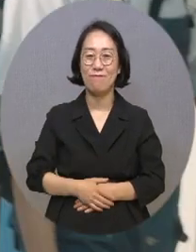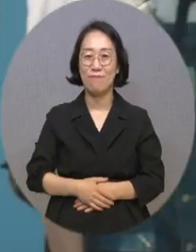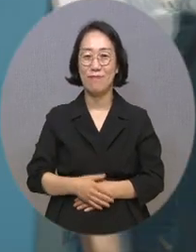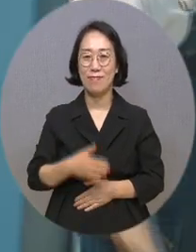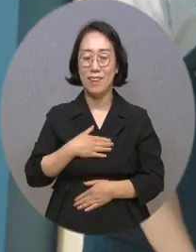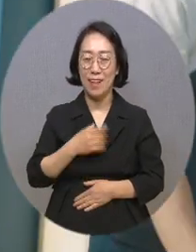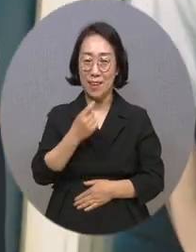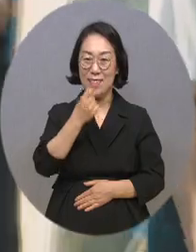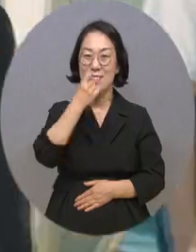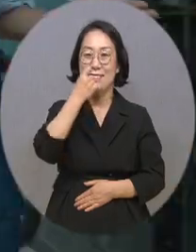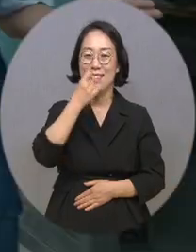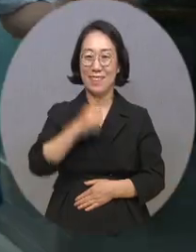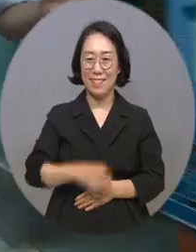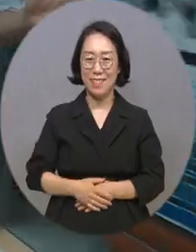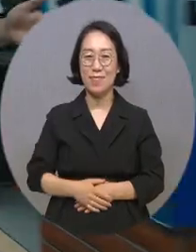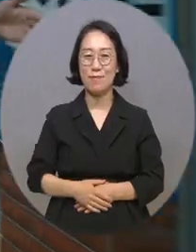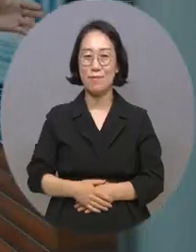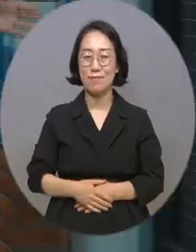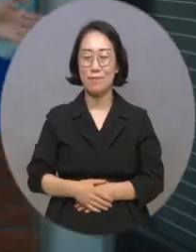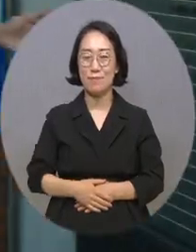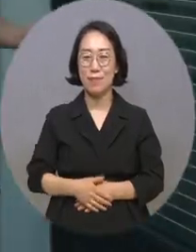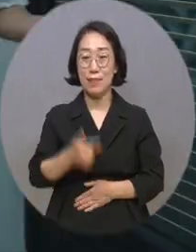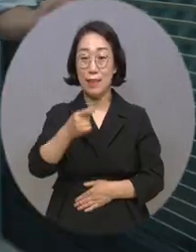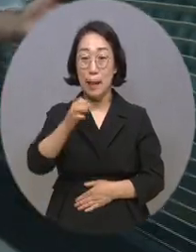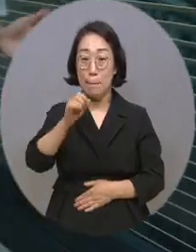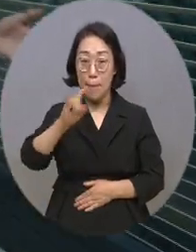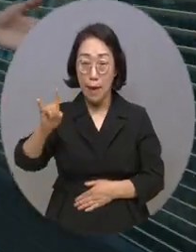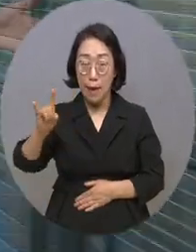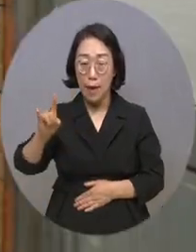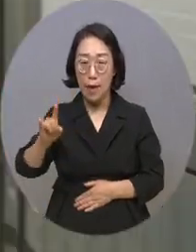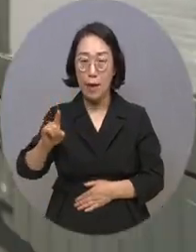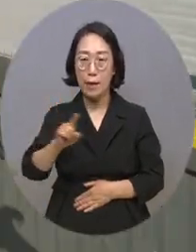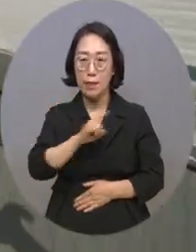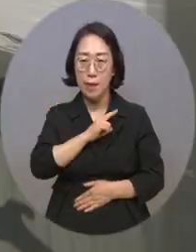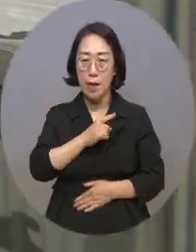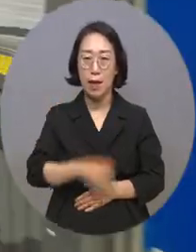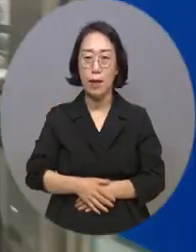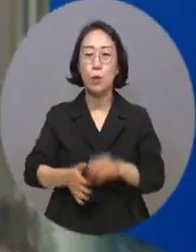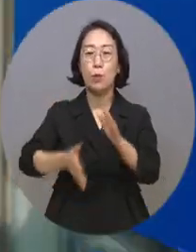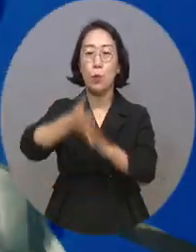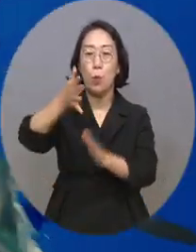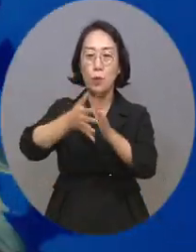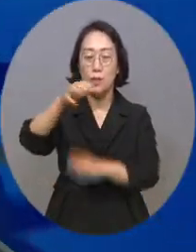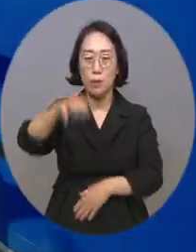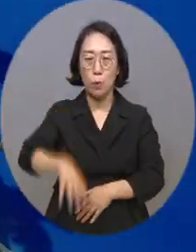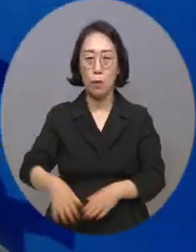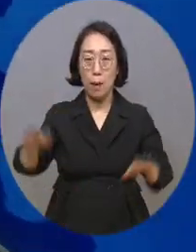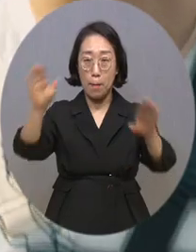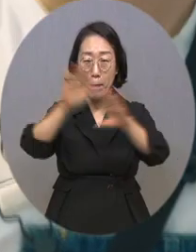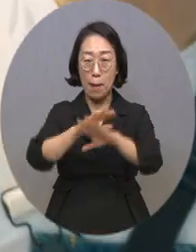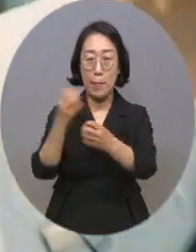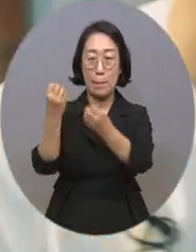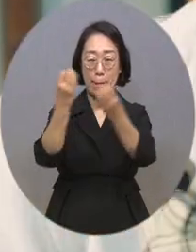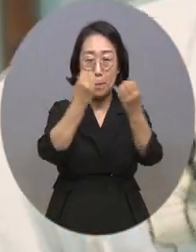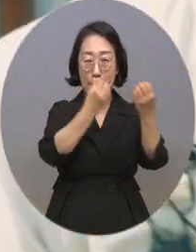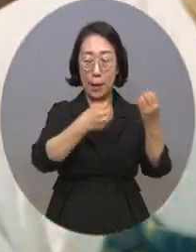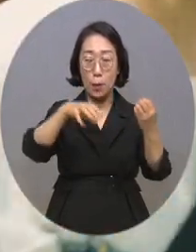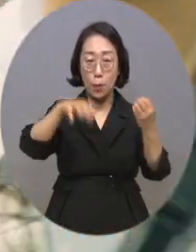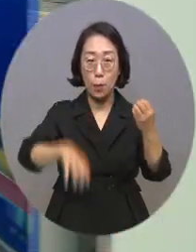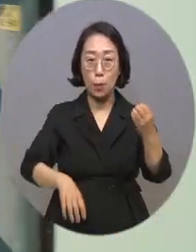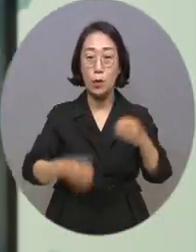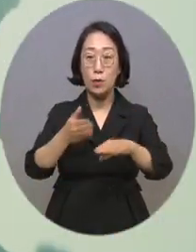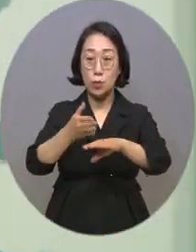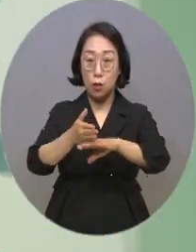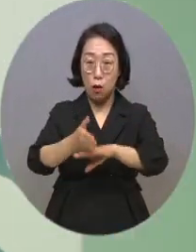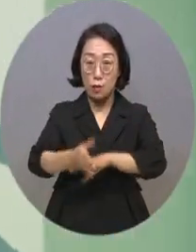내가 찔리는 거 알아? 남해군의 메인스트리트라고 보시면 될 것 같아요. 밤에 보면은 되게 조명도 반짝반짝하고 천천히 가야겠다, 천천히.